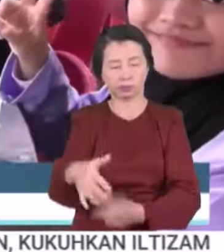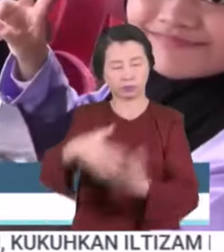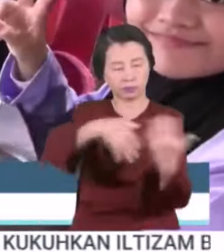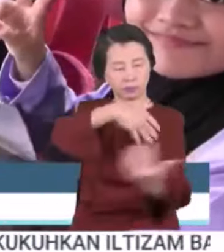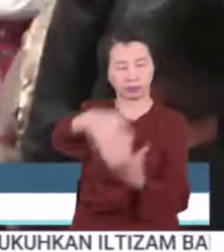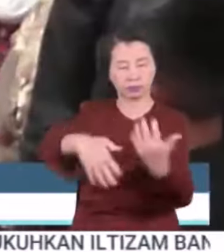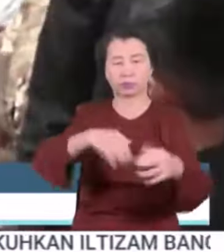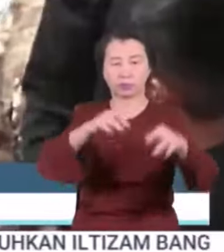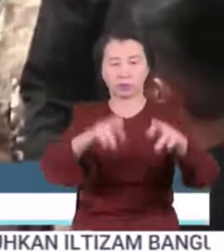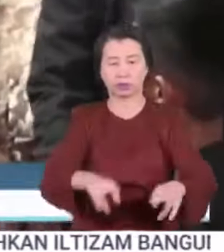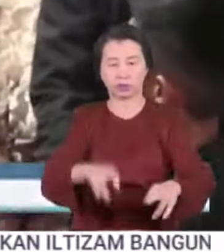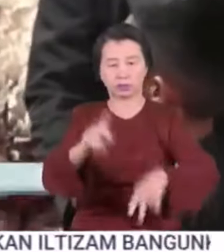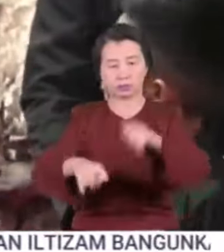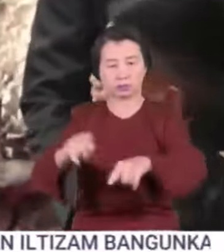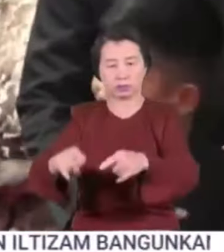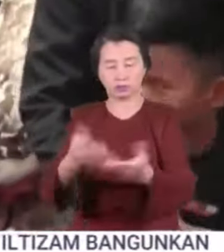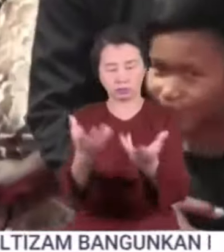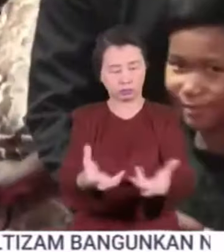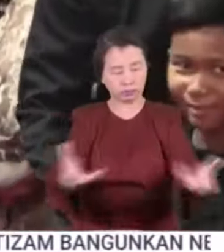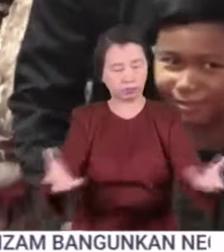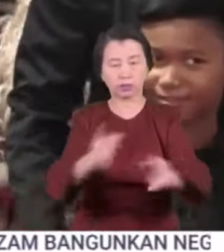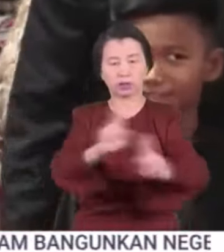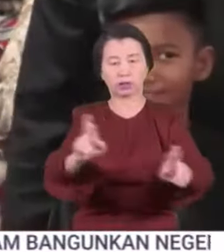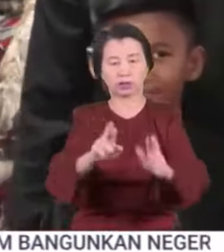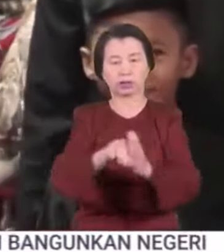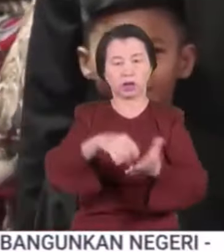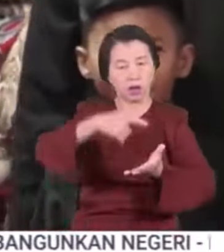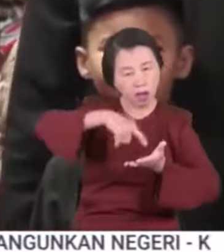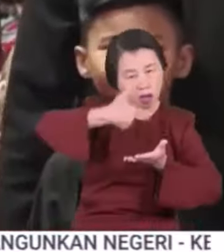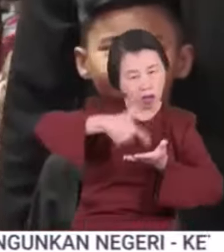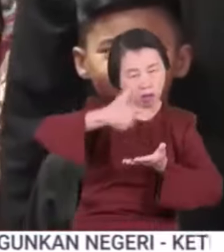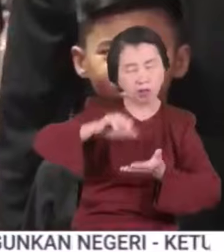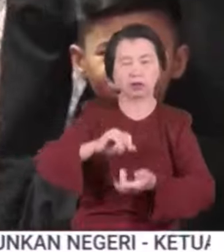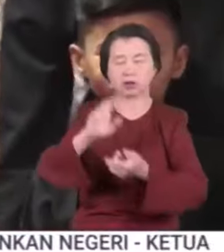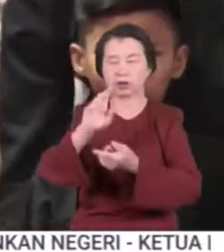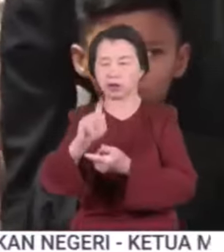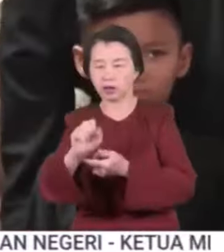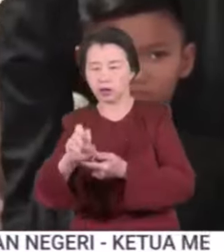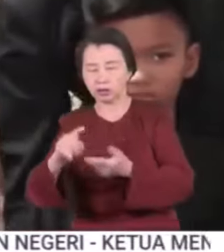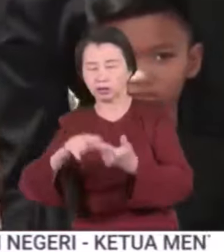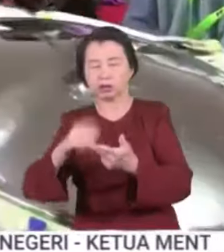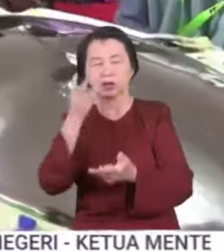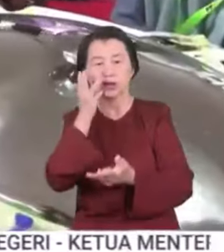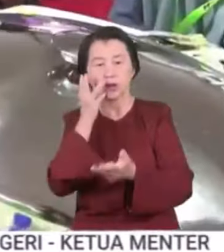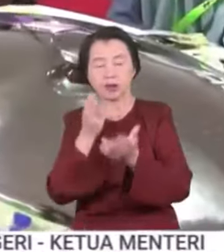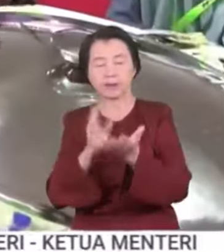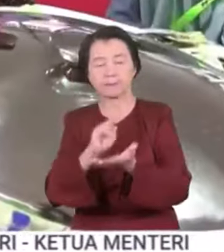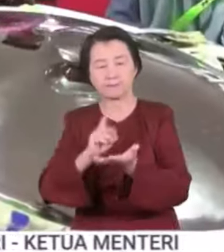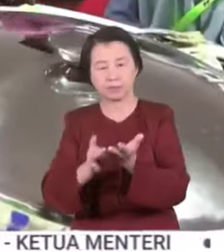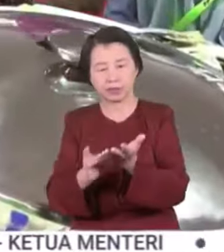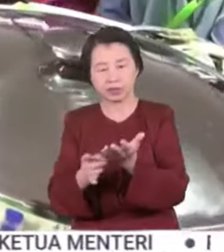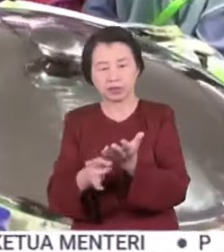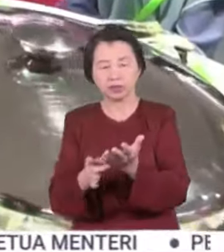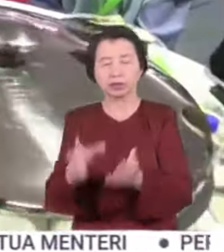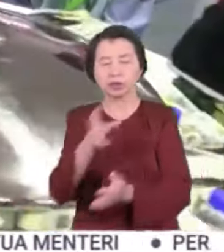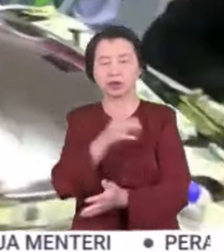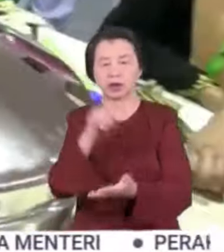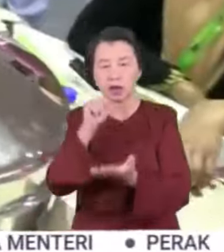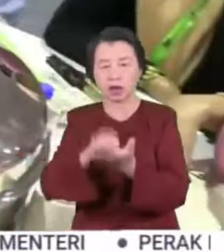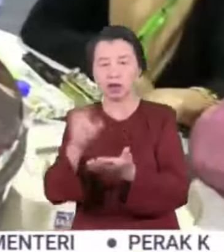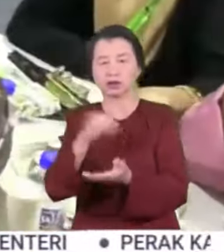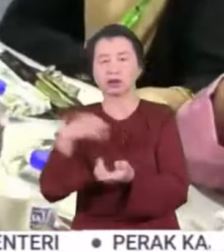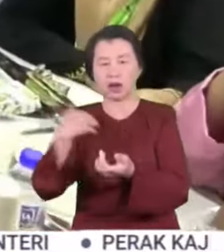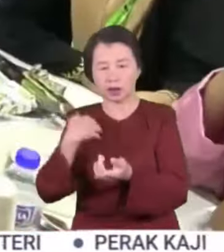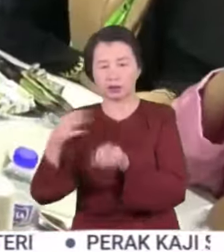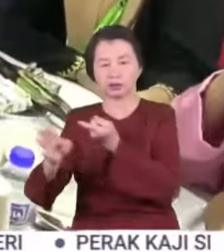menyantuni rakyat jelata pelbagai hidangan disediakan seperti laksa ketupat nasi minyak rendang ayam dan daging serta sate